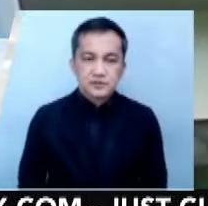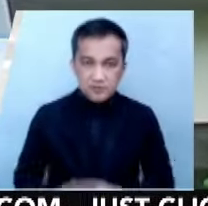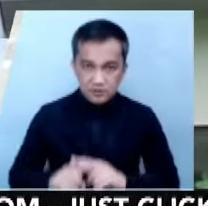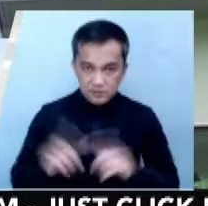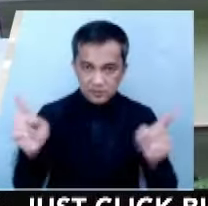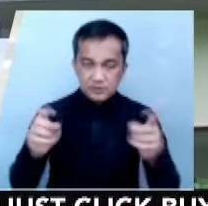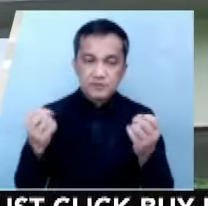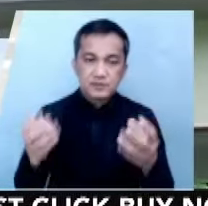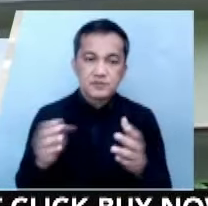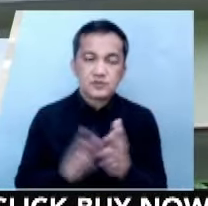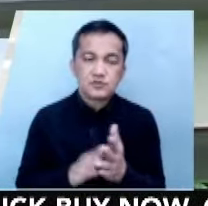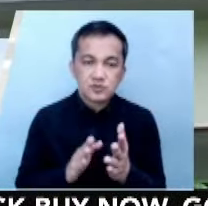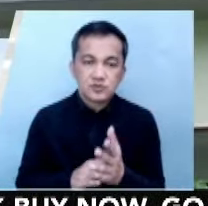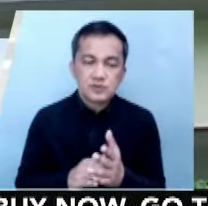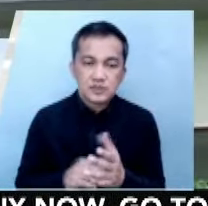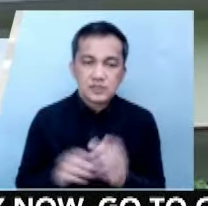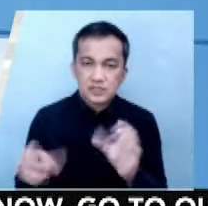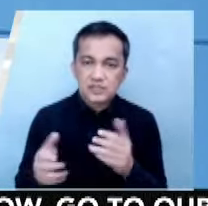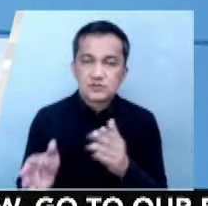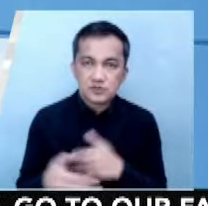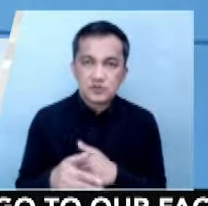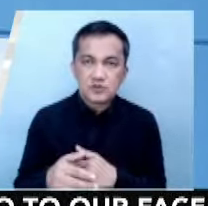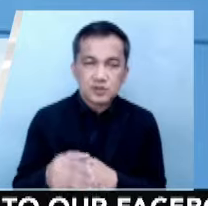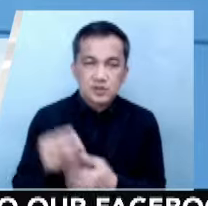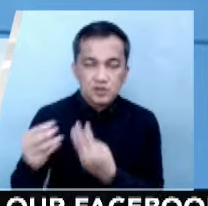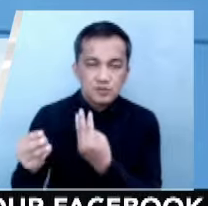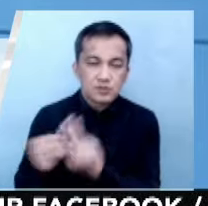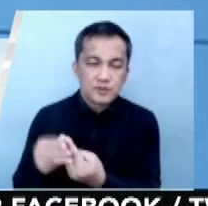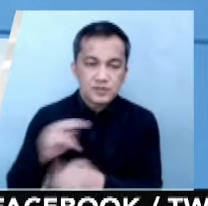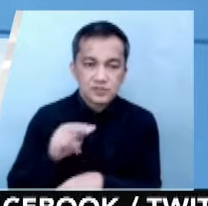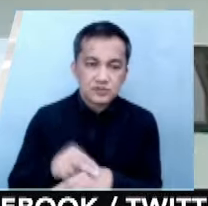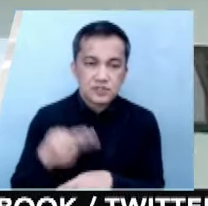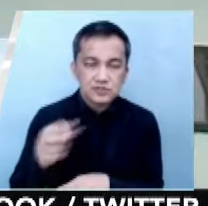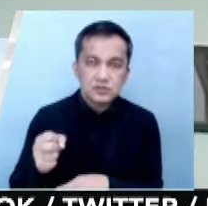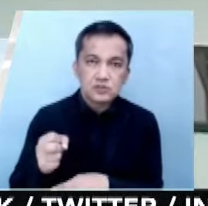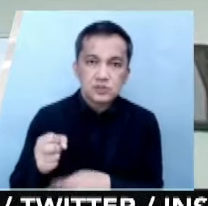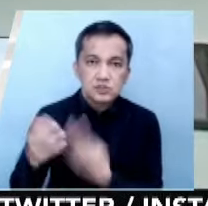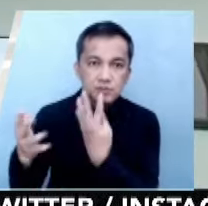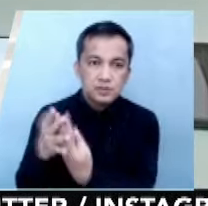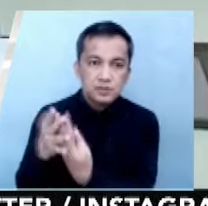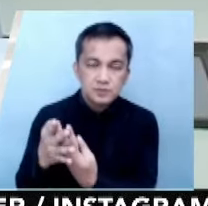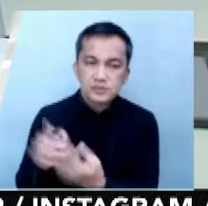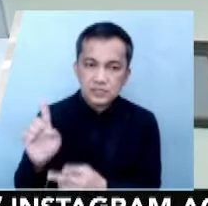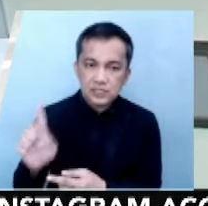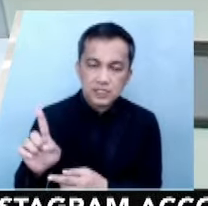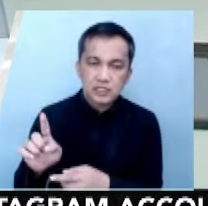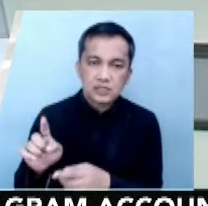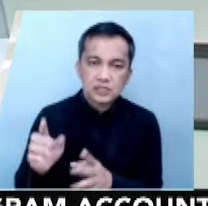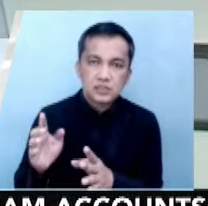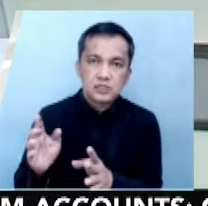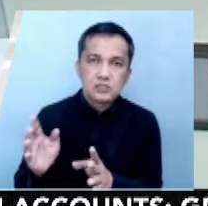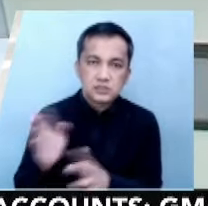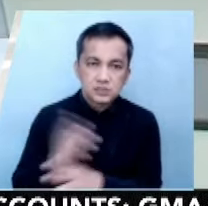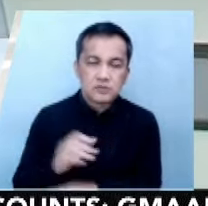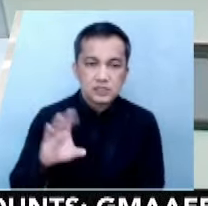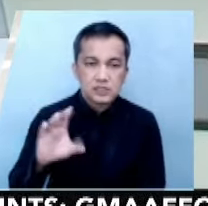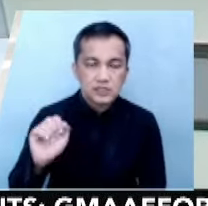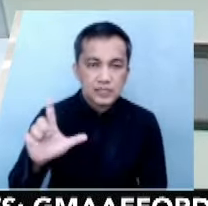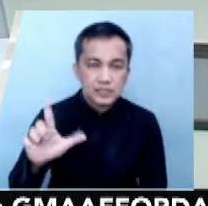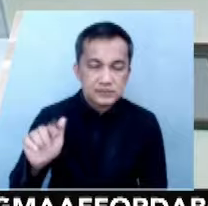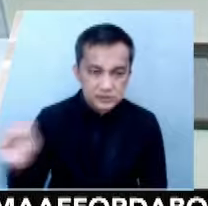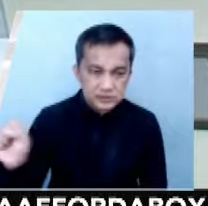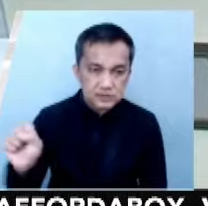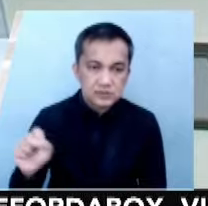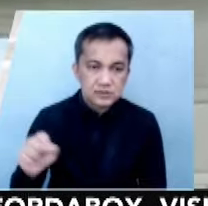sa patang classroom ng muntilupa National High School sa loob ng Bilibid kaya isa lang ang shift ng klase ilang taon ang